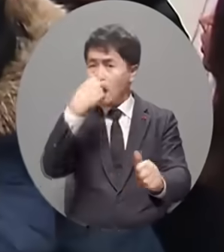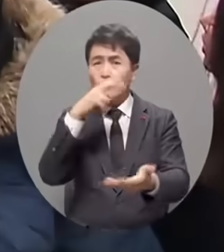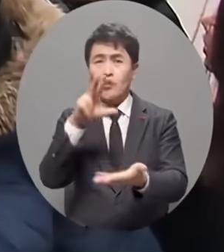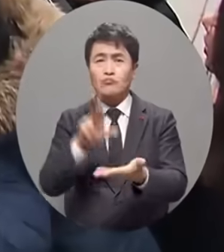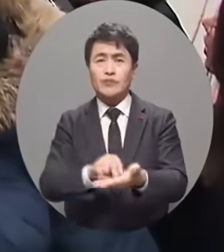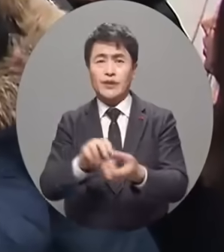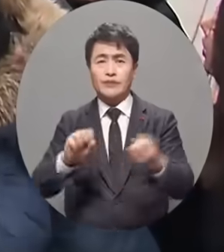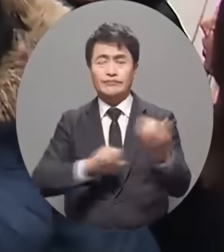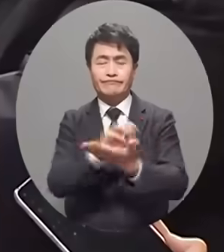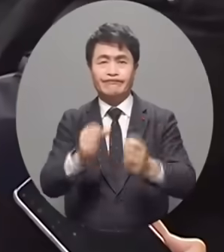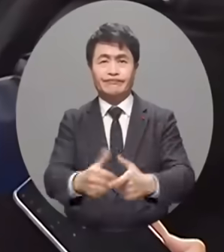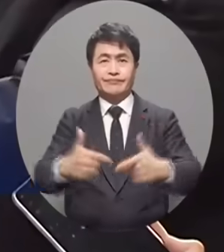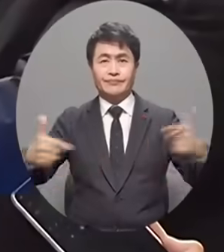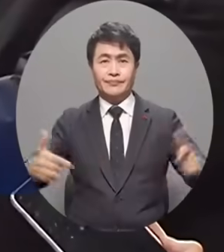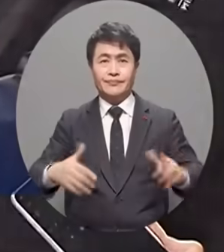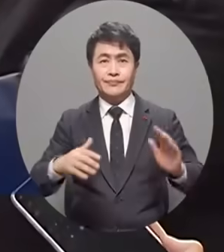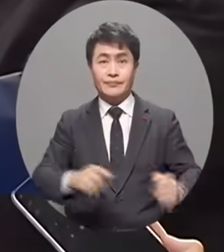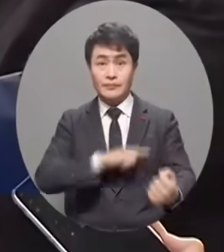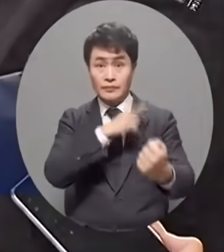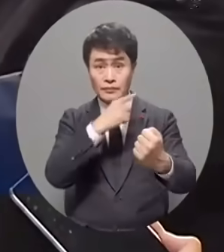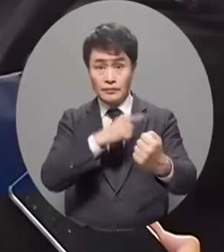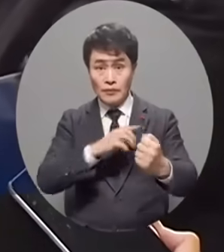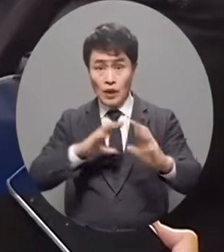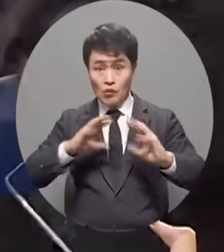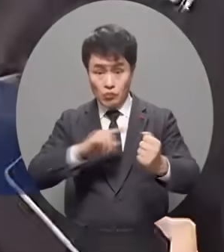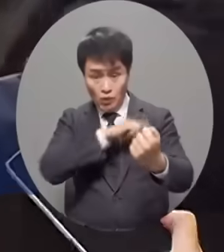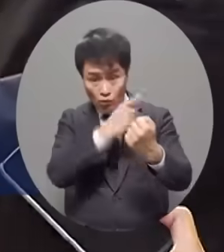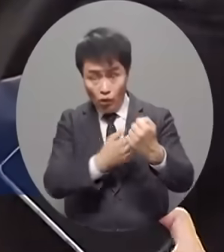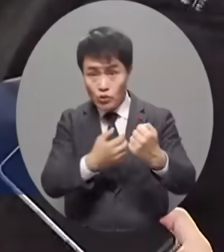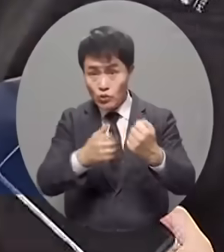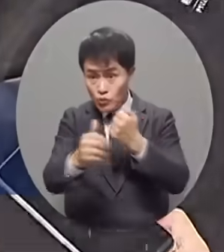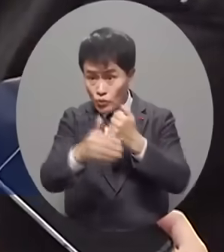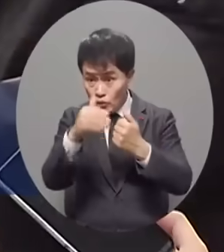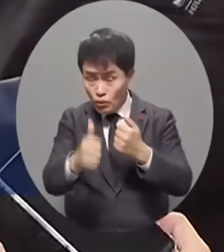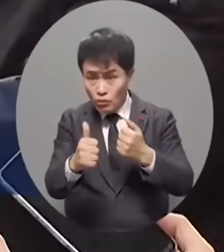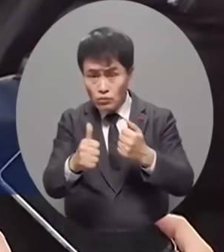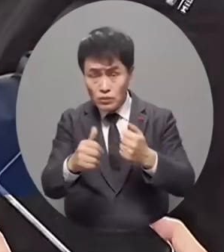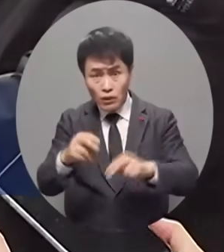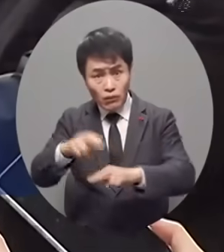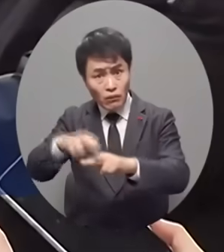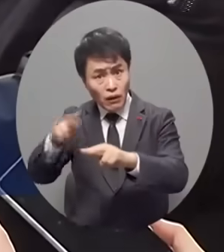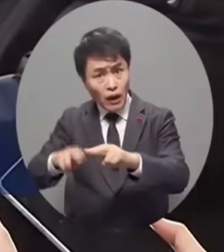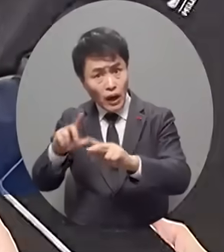확산됐습니다. 권익위원장 겸직 논란도 있는데요. 임직을 왜 안 하고 있는지도 궁금합니다.